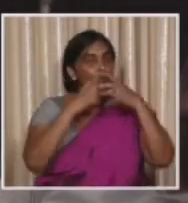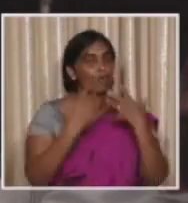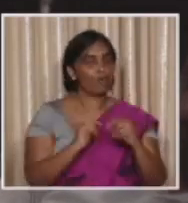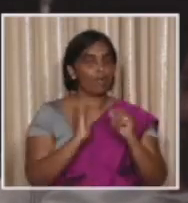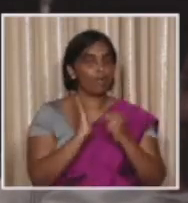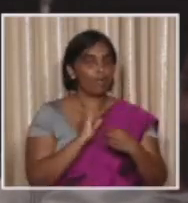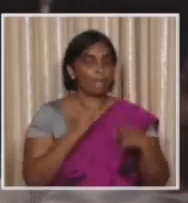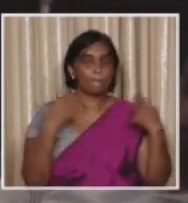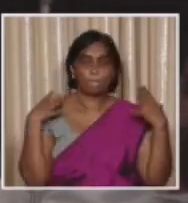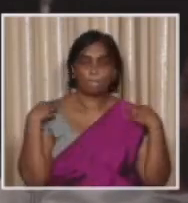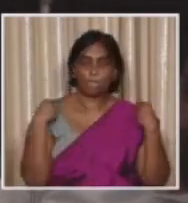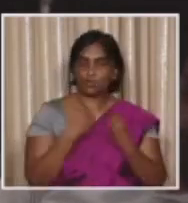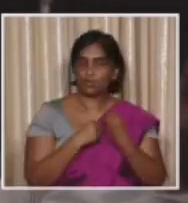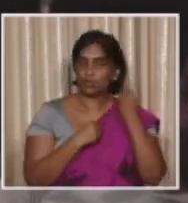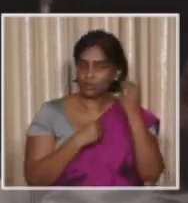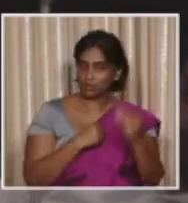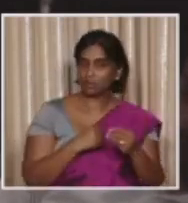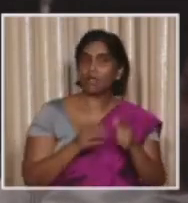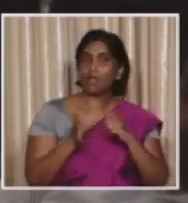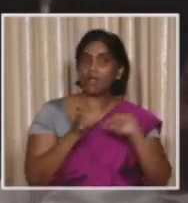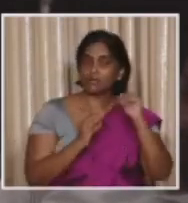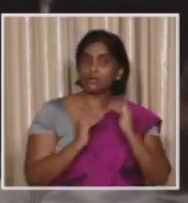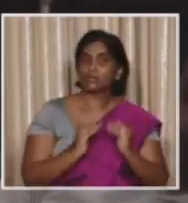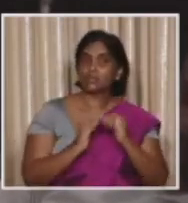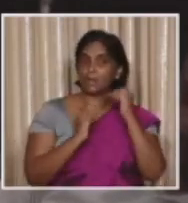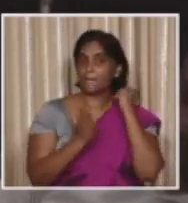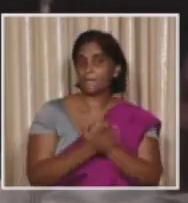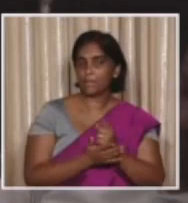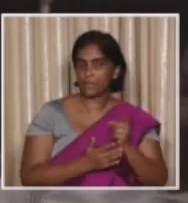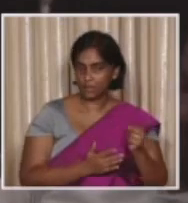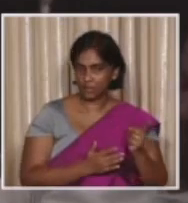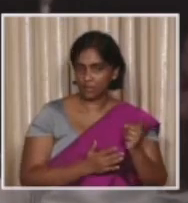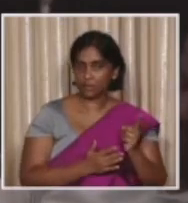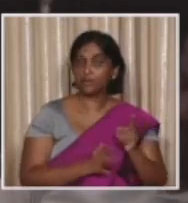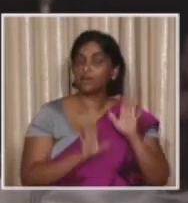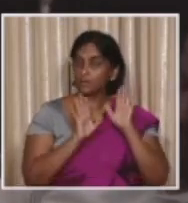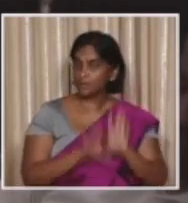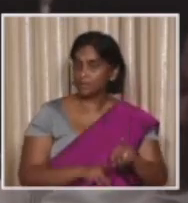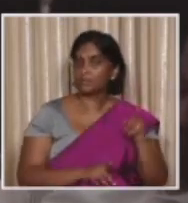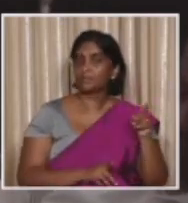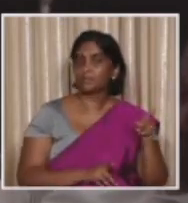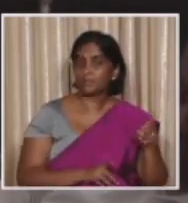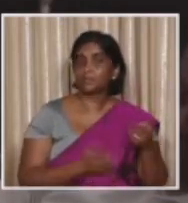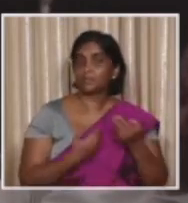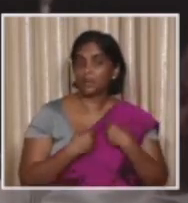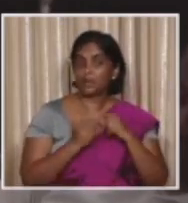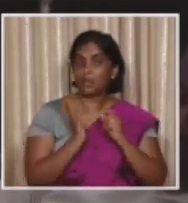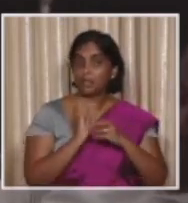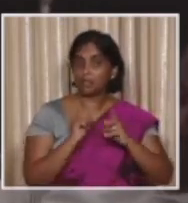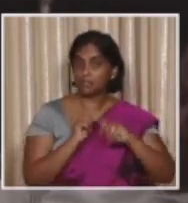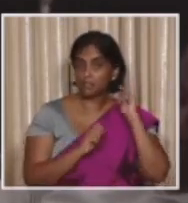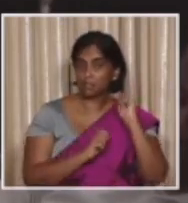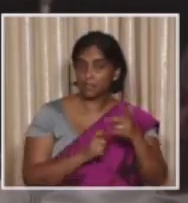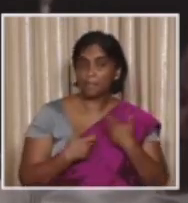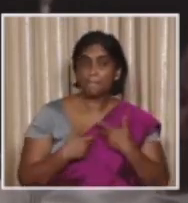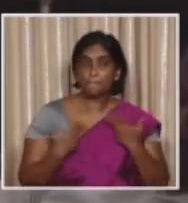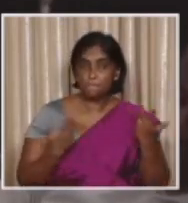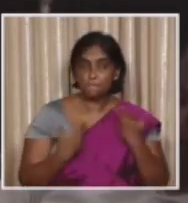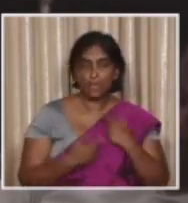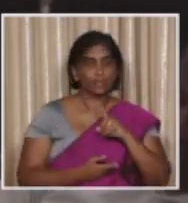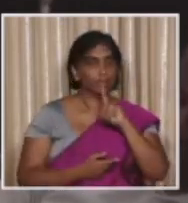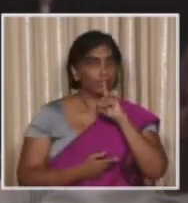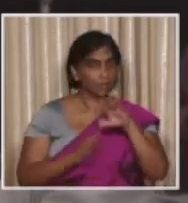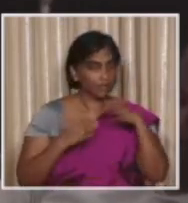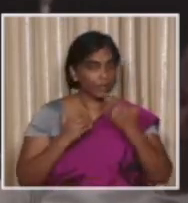ණය පහසුකම් ටික ලබා දුන්නේ ආසියානු සංවර්ධන බැංකුවෙන්. එතන මේ අපි ණය ගෙවීමට නොහැකි බව දැනුවත්